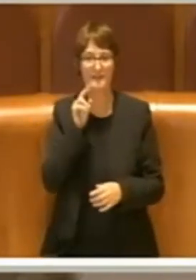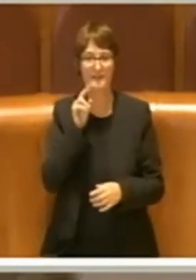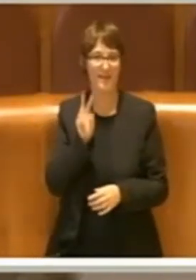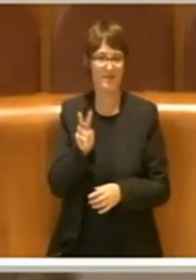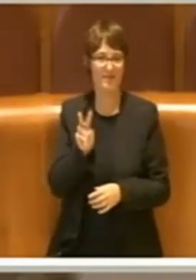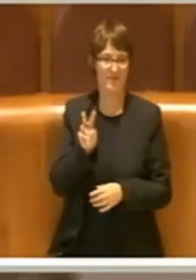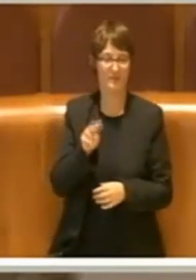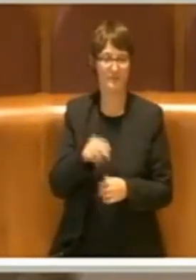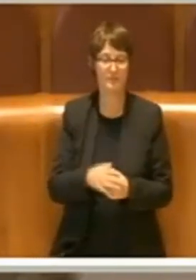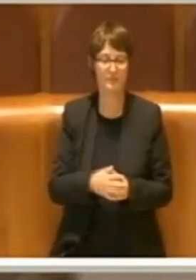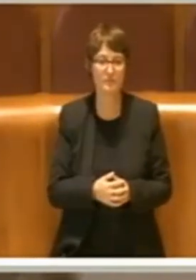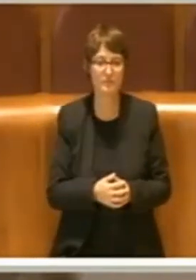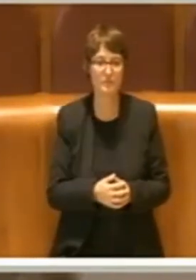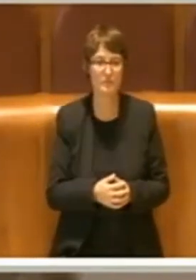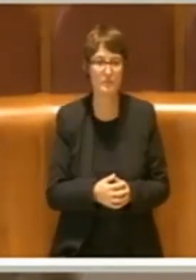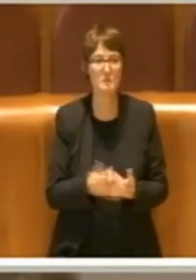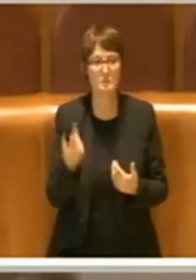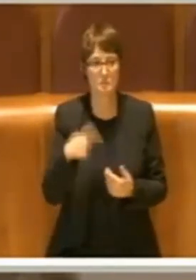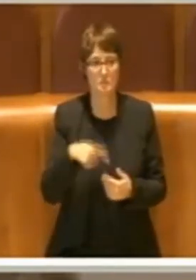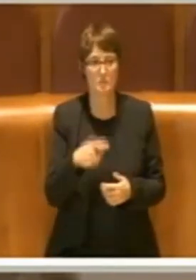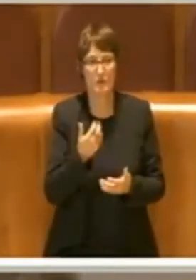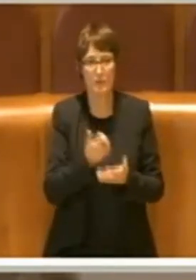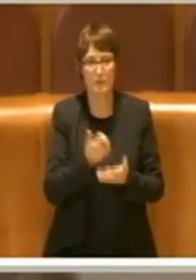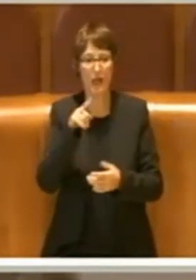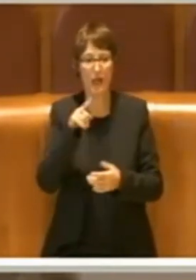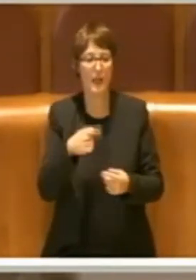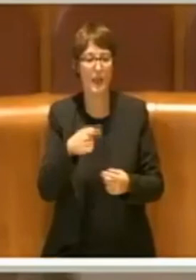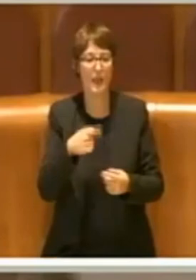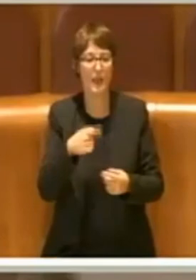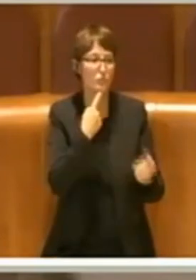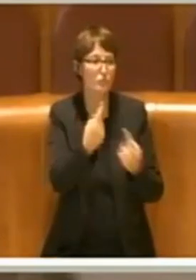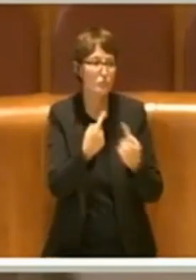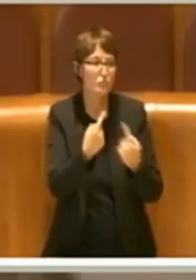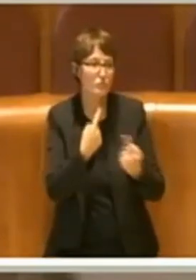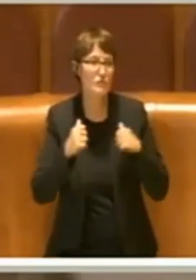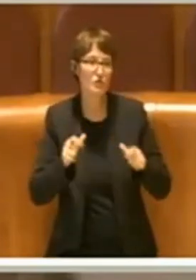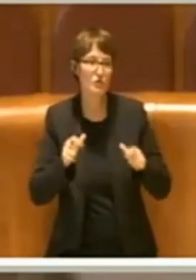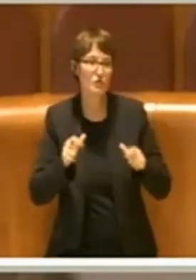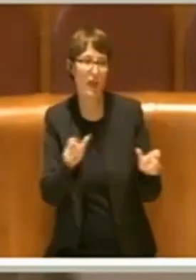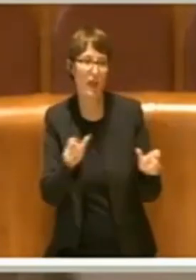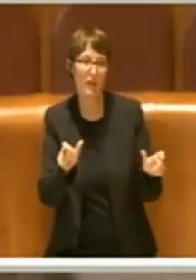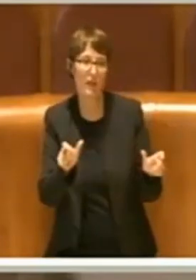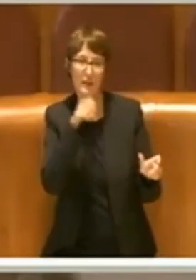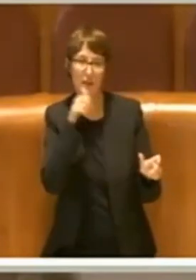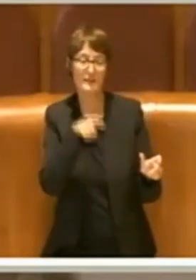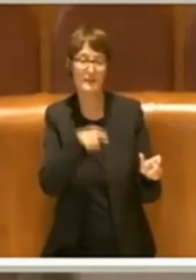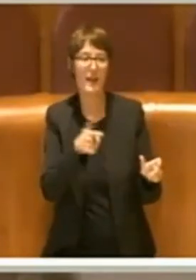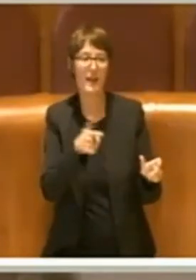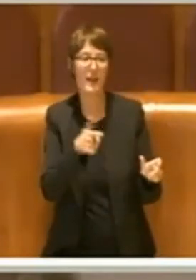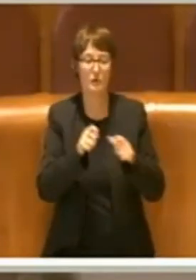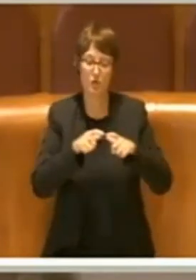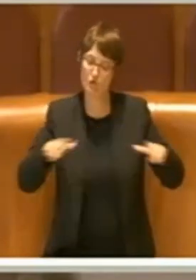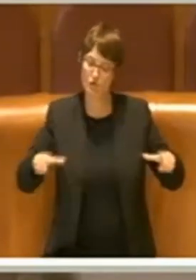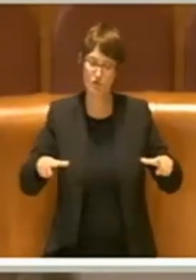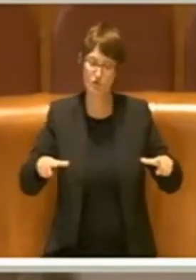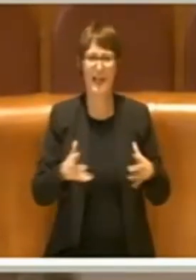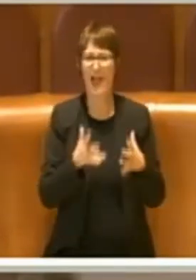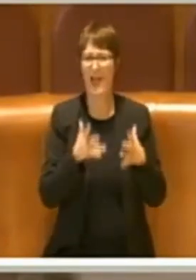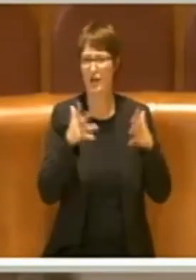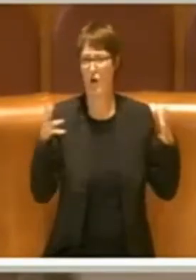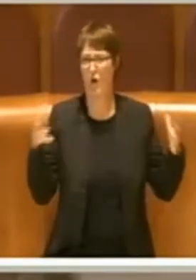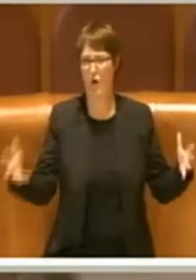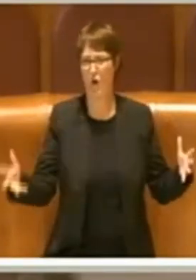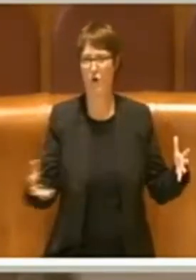questo secondo me è importante, anche nel dibattito con i cittadini, vanno sfatati un po' di miti sulla nostra città. È vero che la nostra città è enorme,